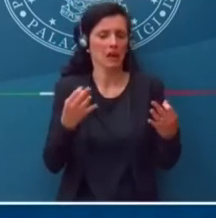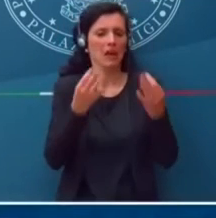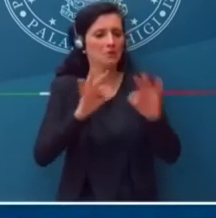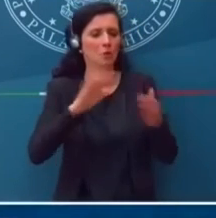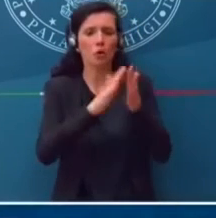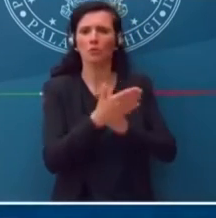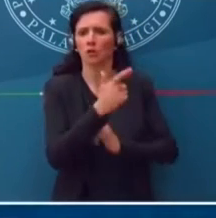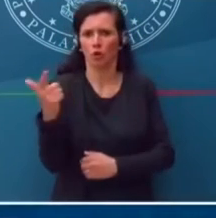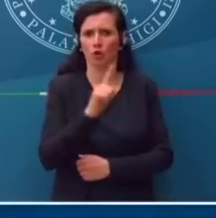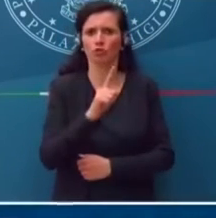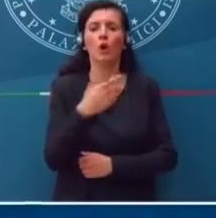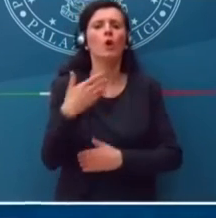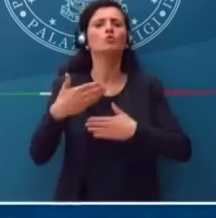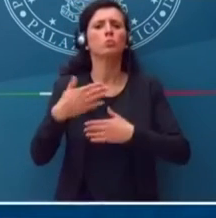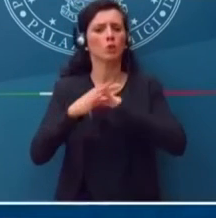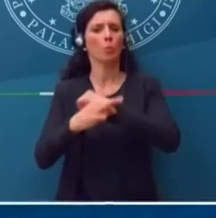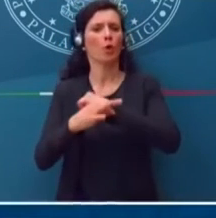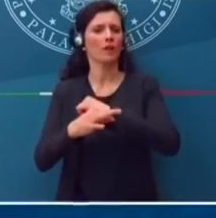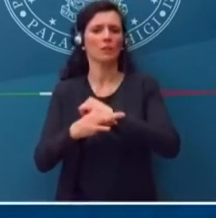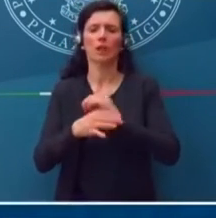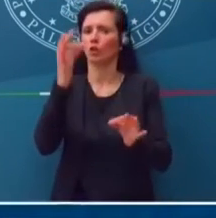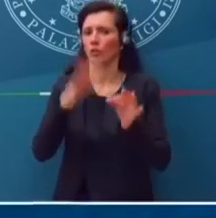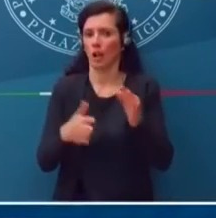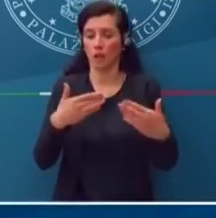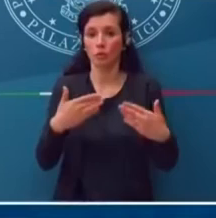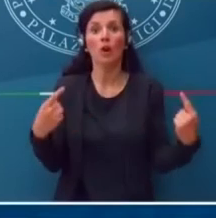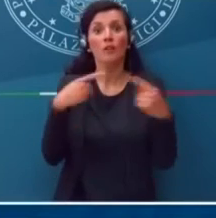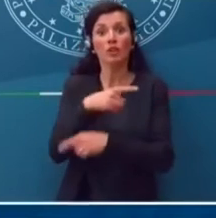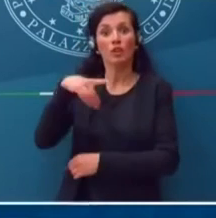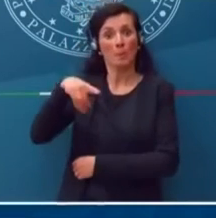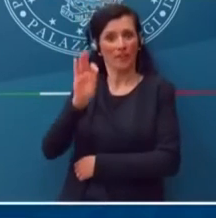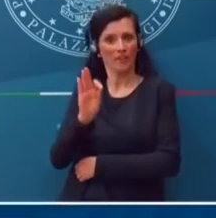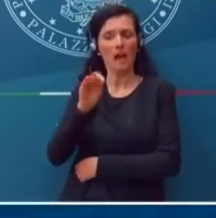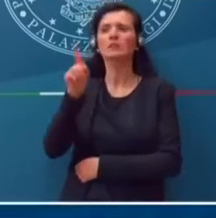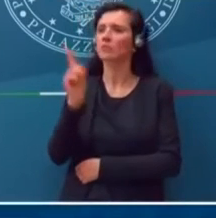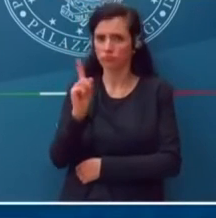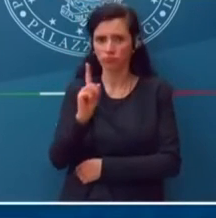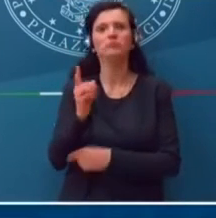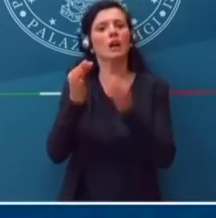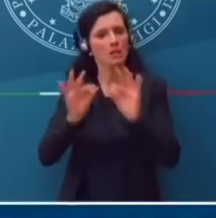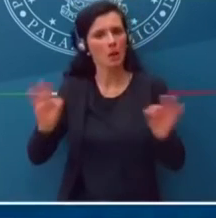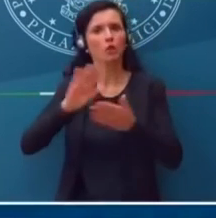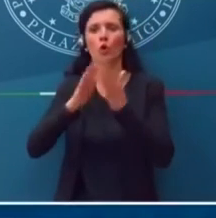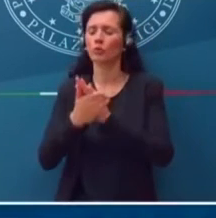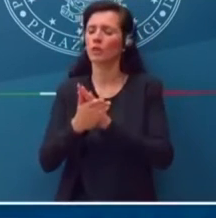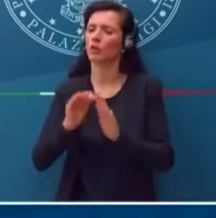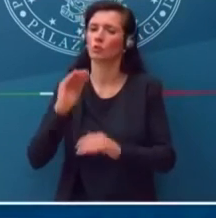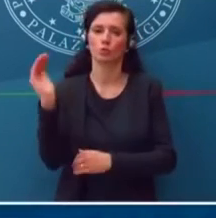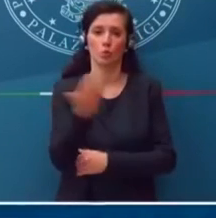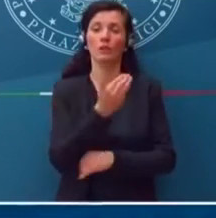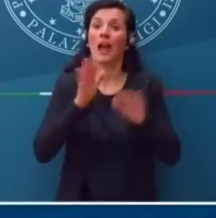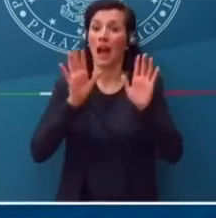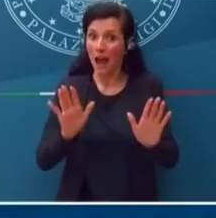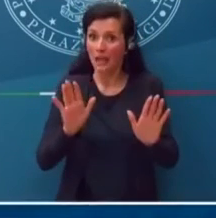quindi il provvedimento è scattato immediatamente. Con Pfizer è diverso, perché loro rispettano tutti i contratti. Anzi, nel mese, se non